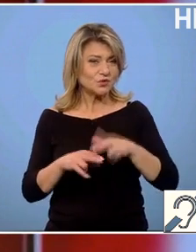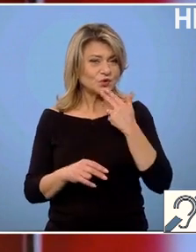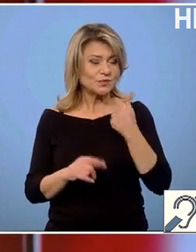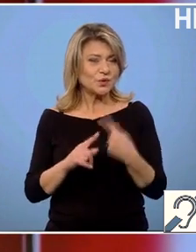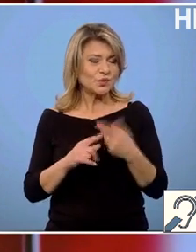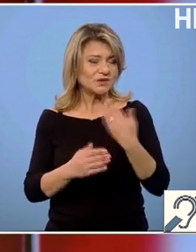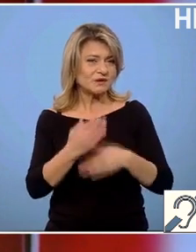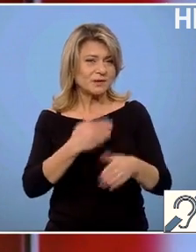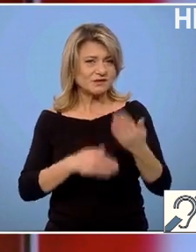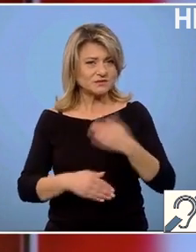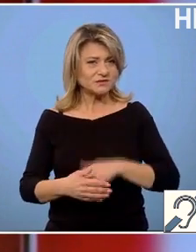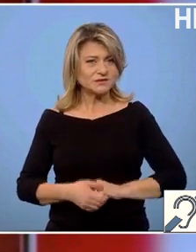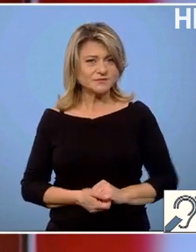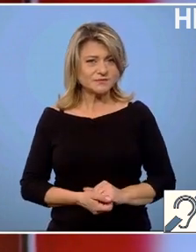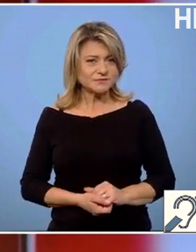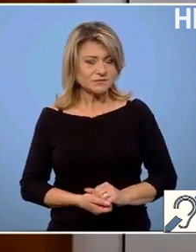minori cu dizabilități.